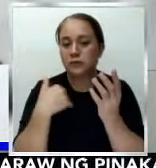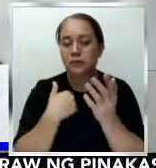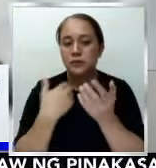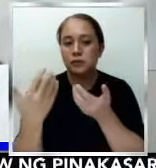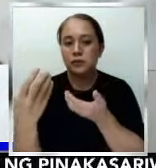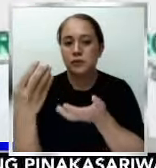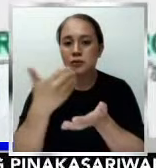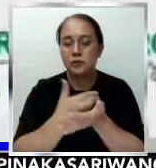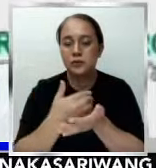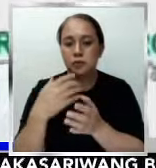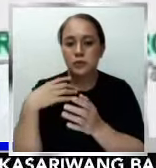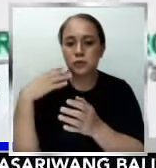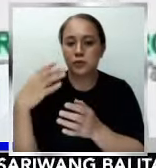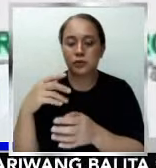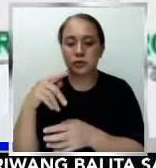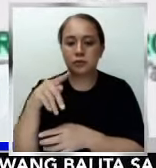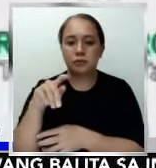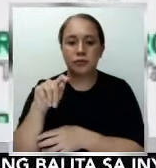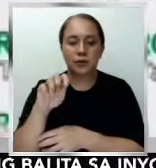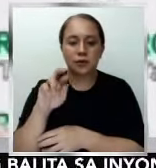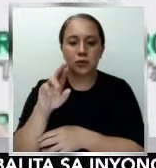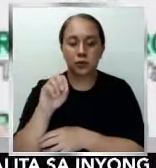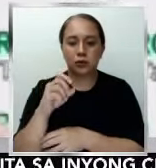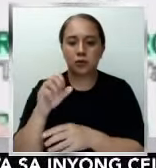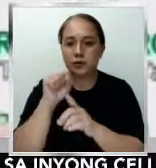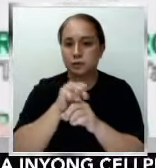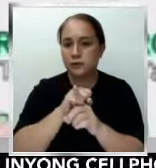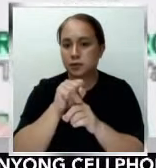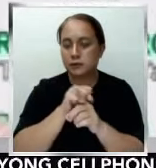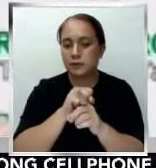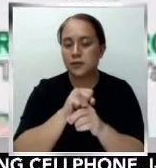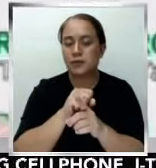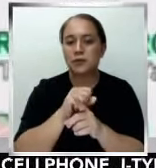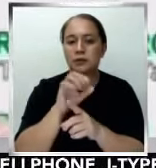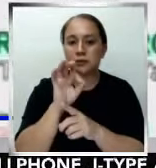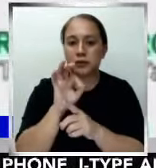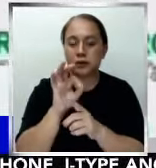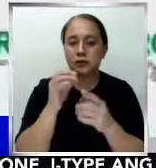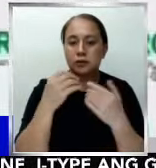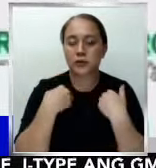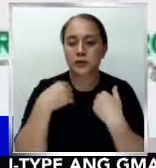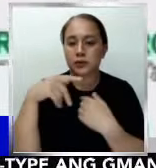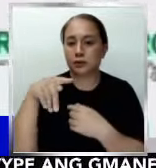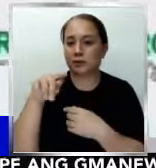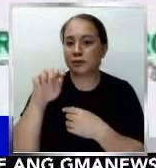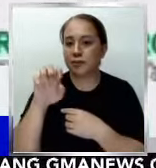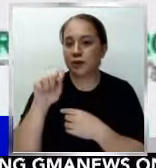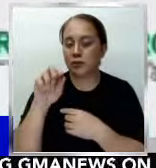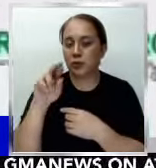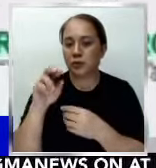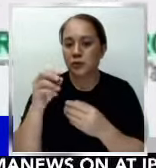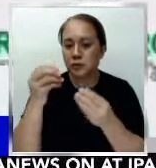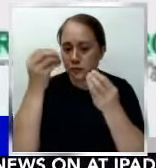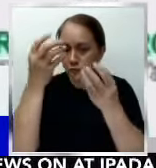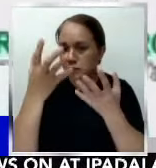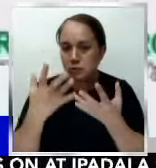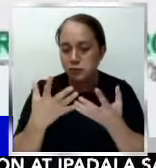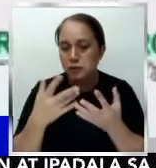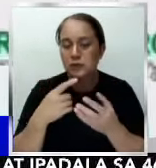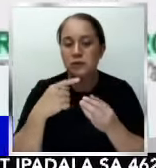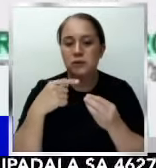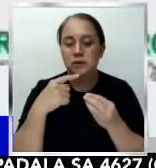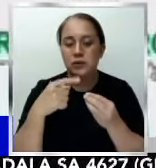Coach Petrov. September 9 came and there Mr. Petrov unloaded his bombshell and started